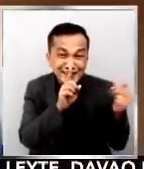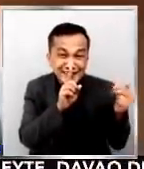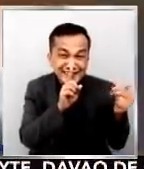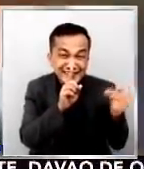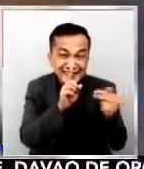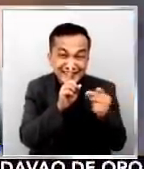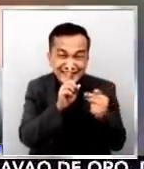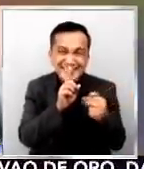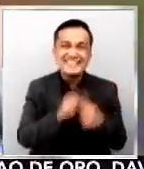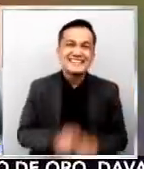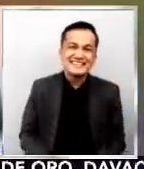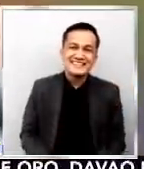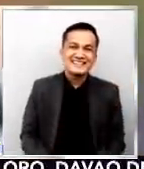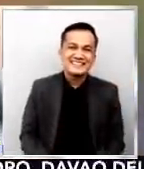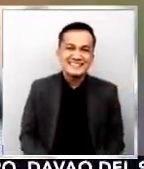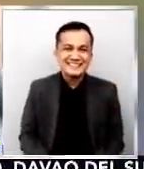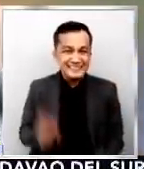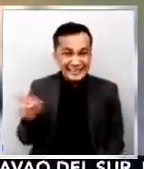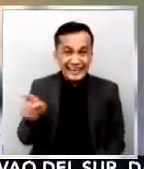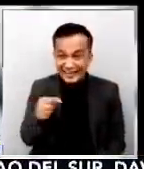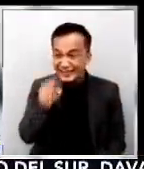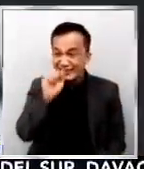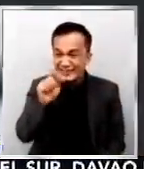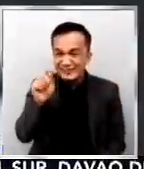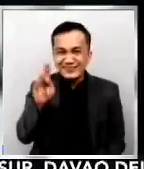maingay. Nang umiinom siya ng tuba.